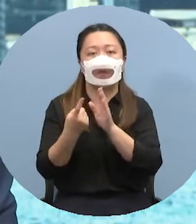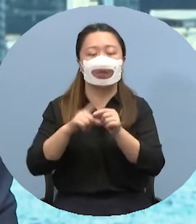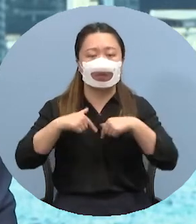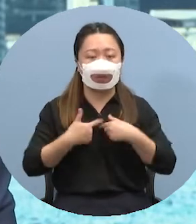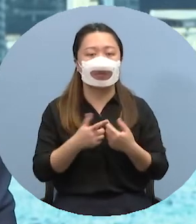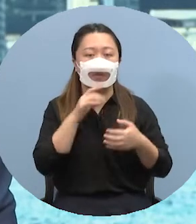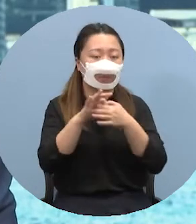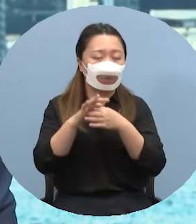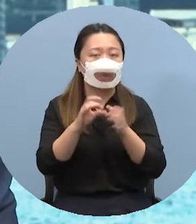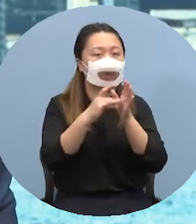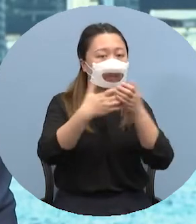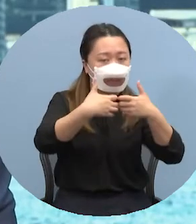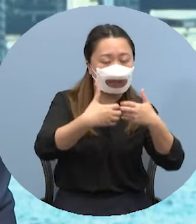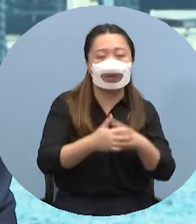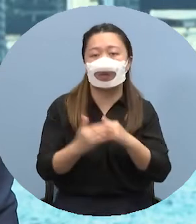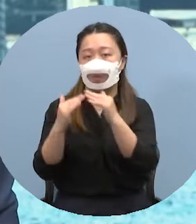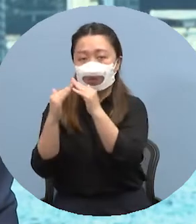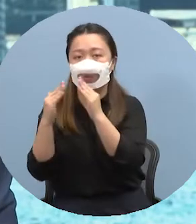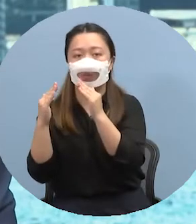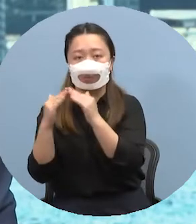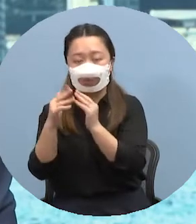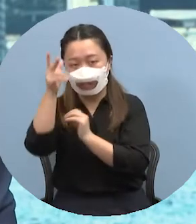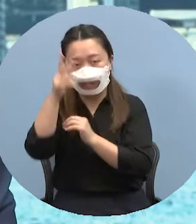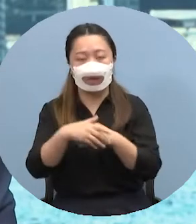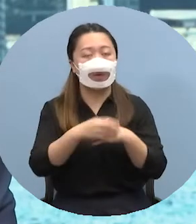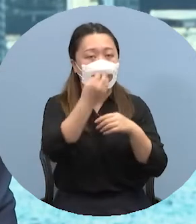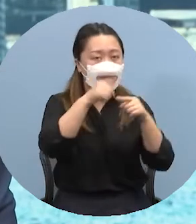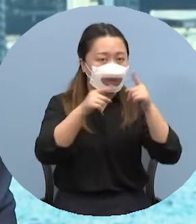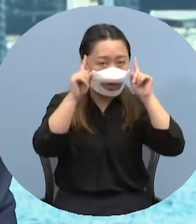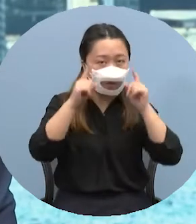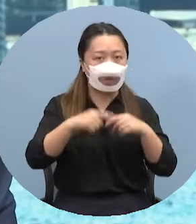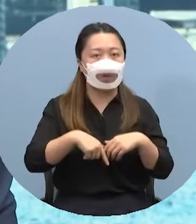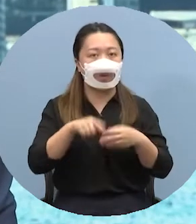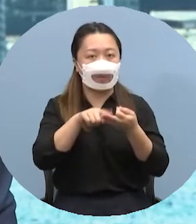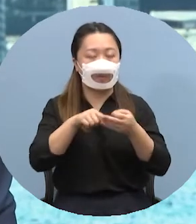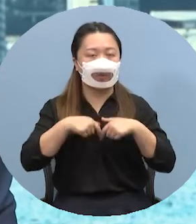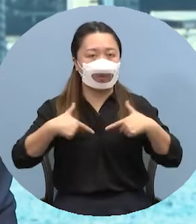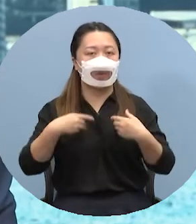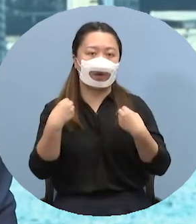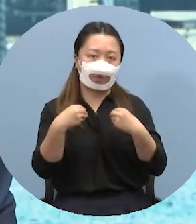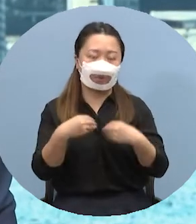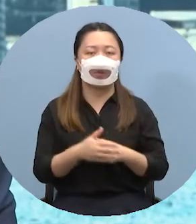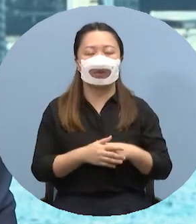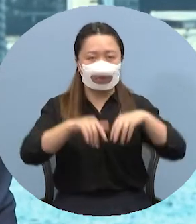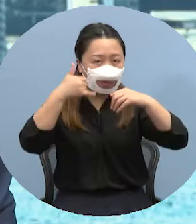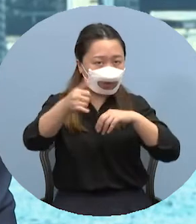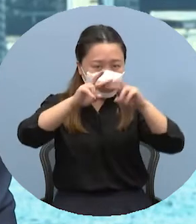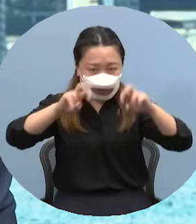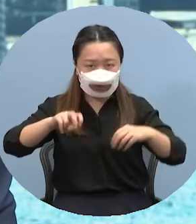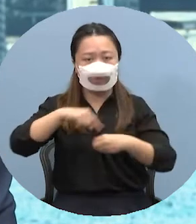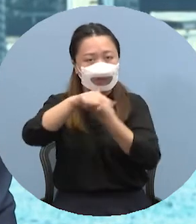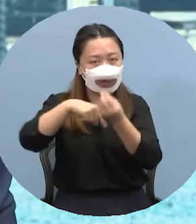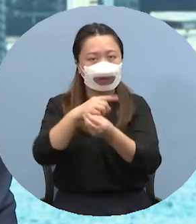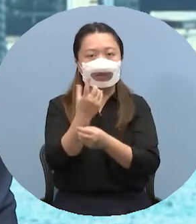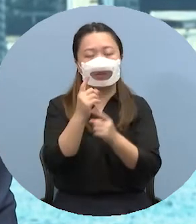同咗機電工程署、屋宇署同埋香港大學袁國勇教授嘅團隊咧，都做咗一個調查，咁攞咗15個環